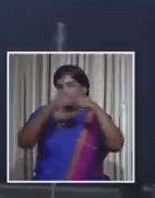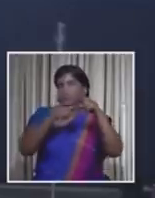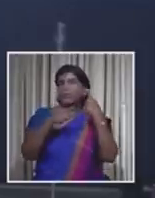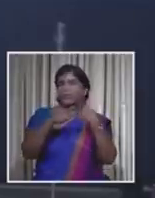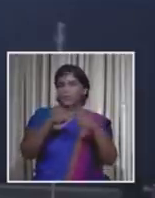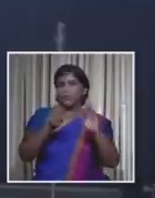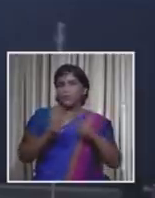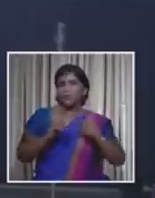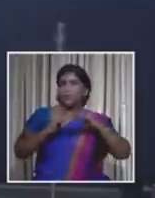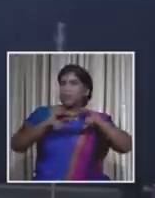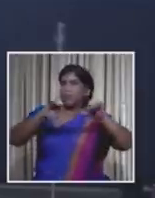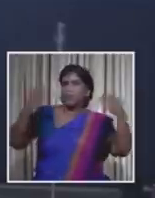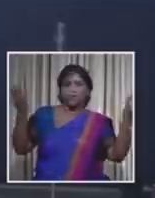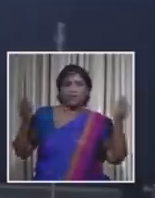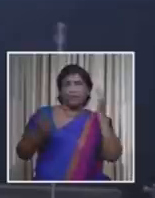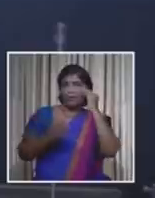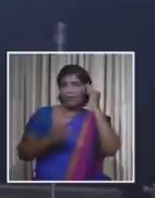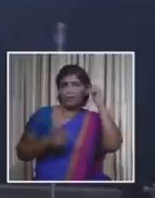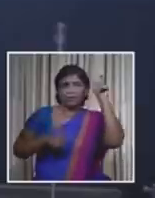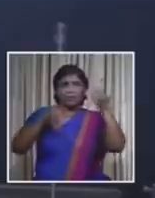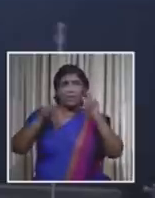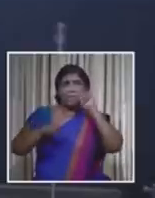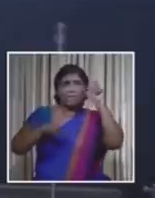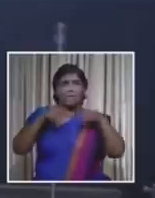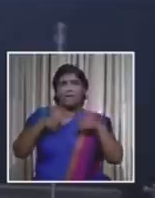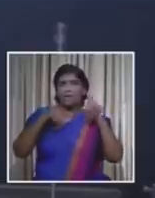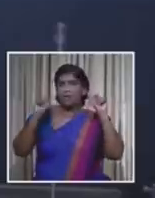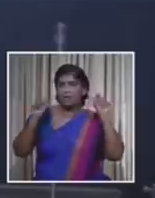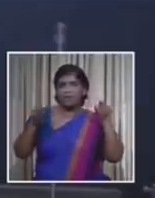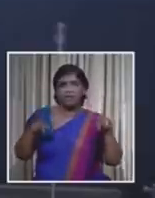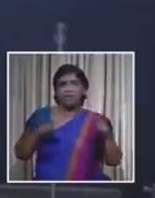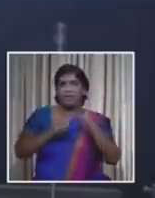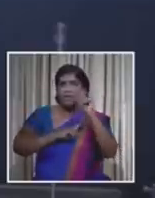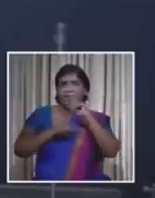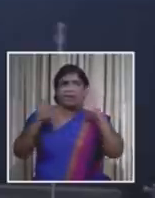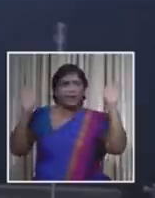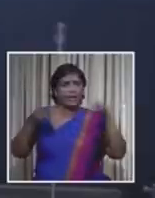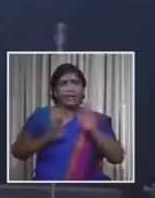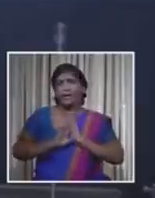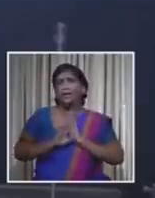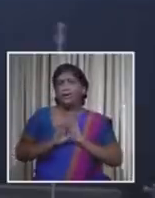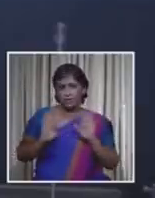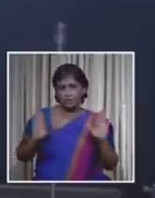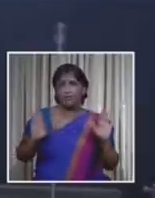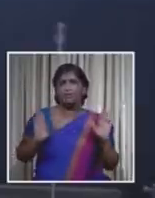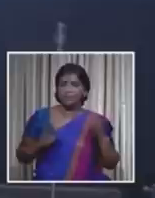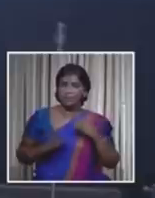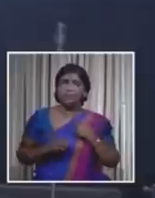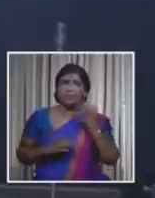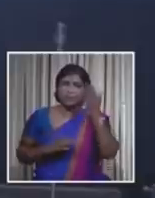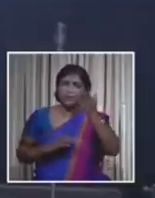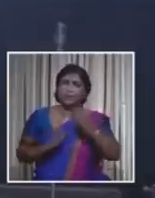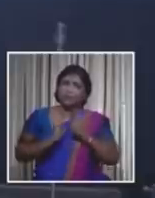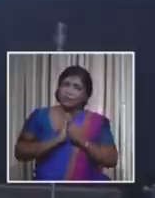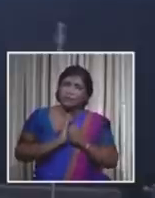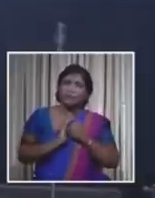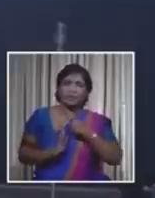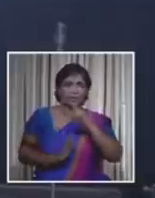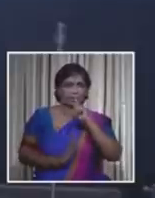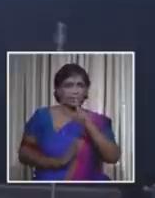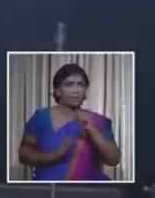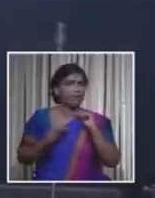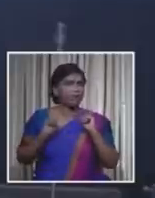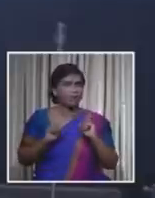ඊට පරිබාහිරව ඉන්න කාන්තාසා පුරුෂයන්ගේ නම් මේ සභාවට ගේන්න එපා කියලා මම ඔබ තමුන්නාසෙන් බොහොම ගෞරවයෙන් ඉල්ලනවා